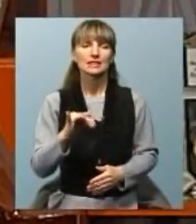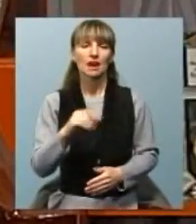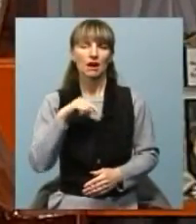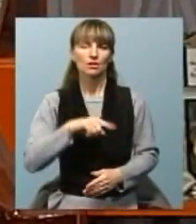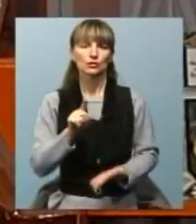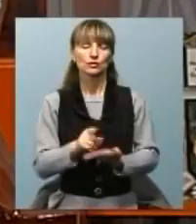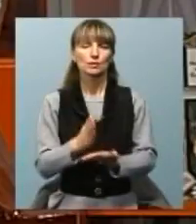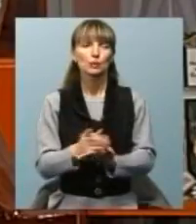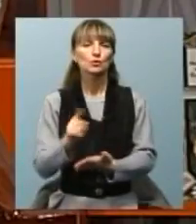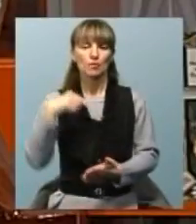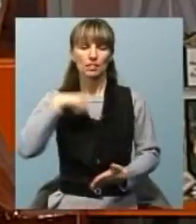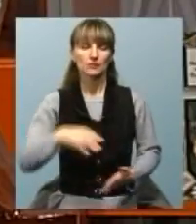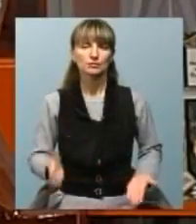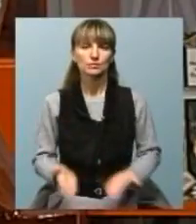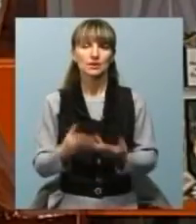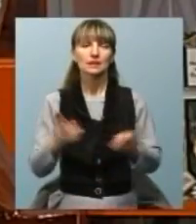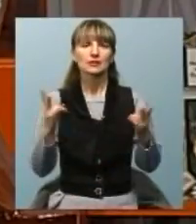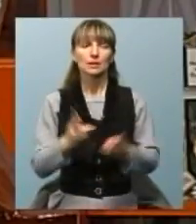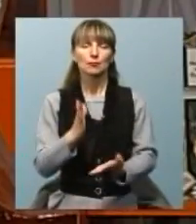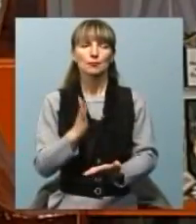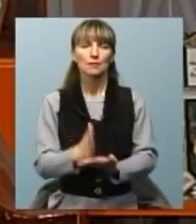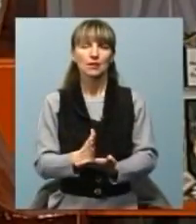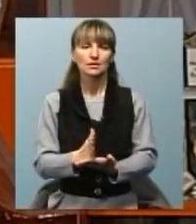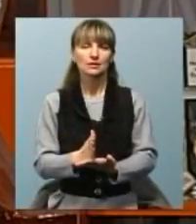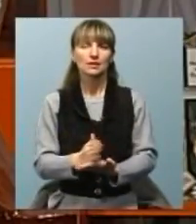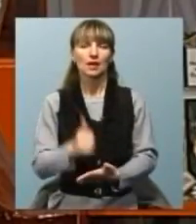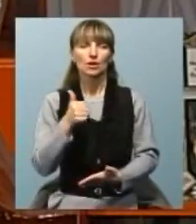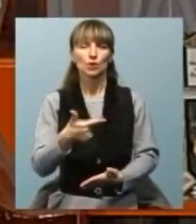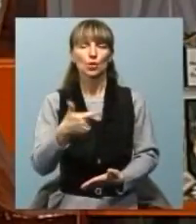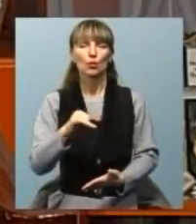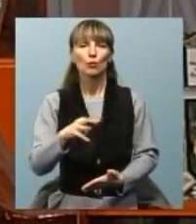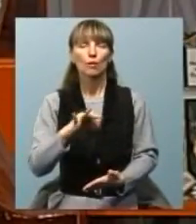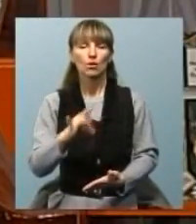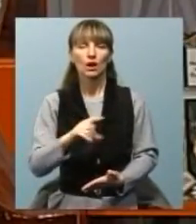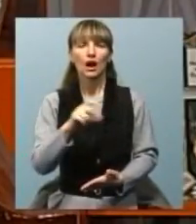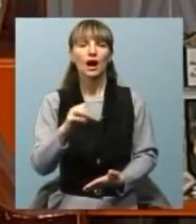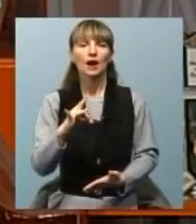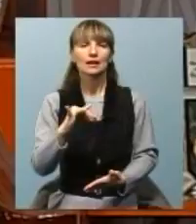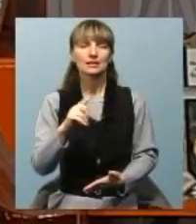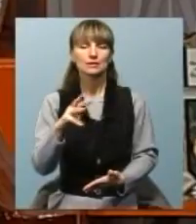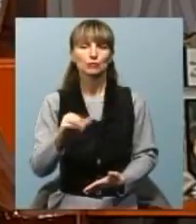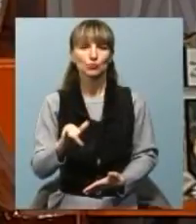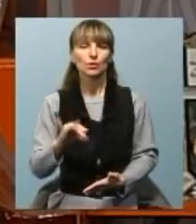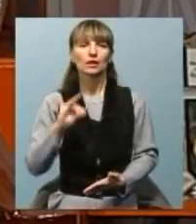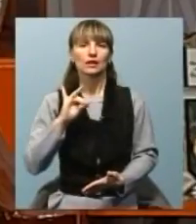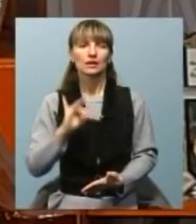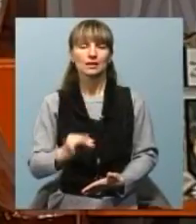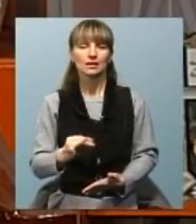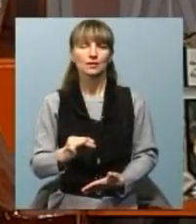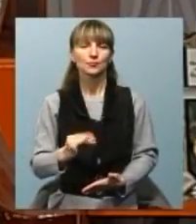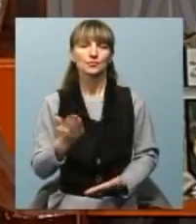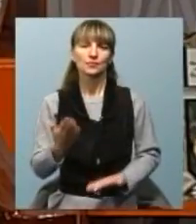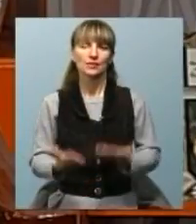щоб підняти комусь настрій? Треба мати дуже гарний гумор, харизму і,